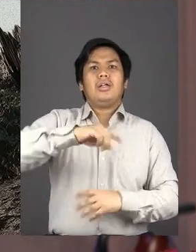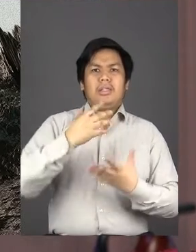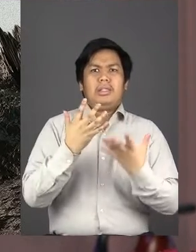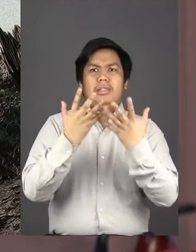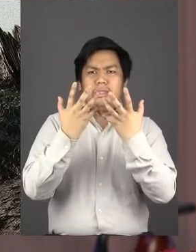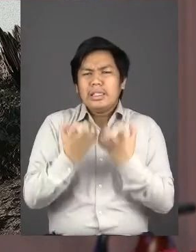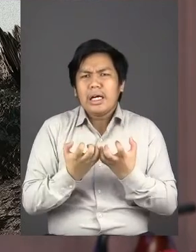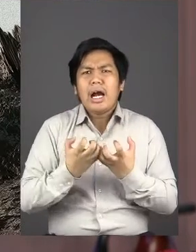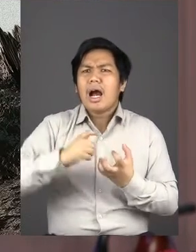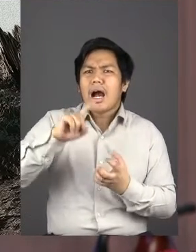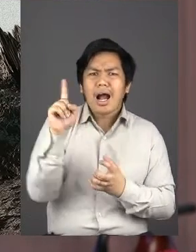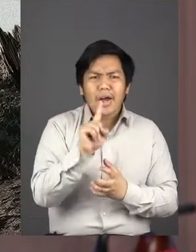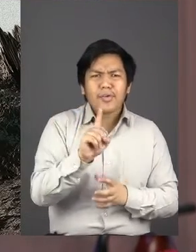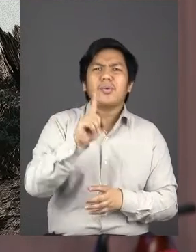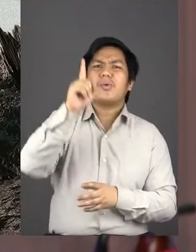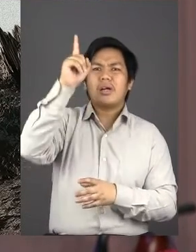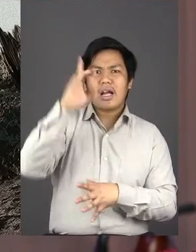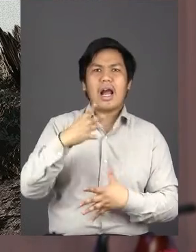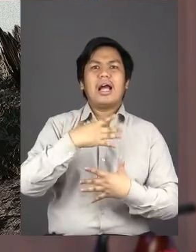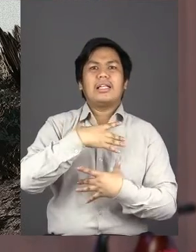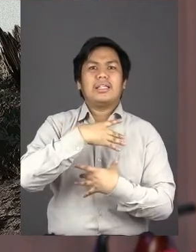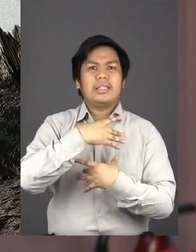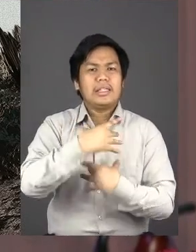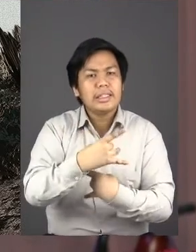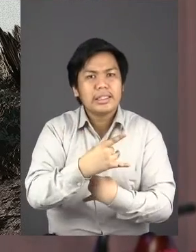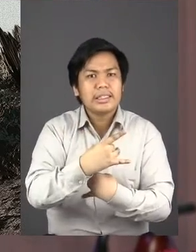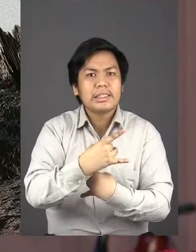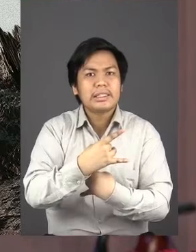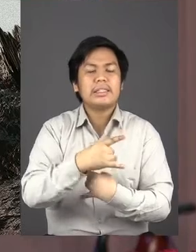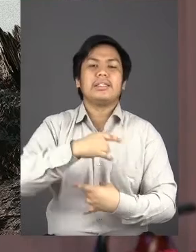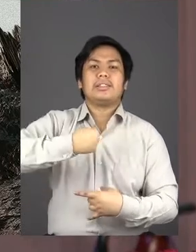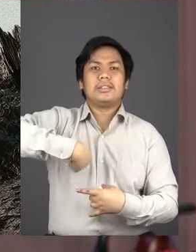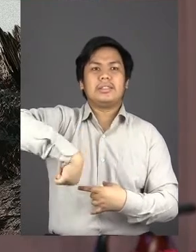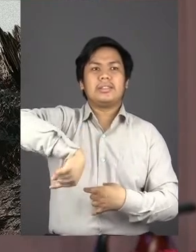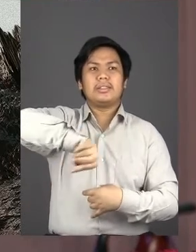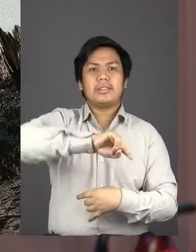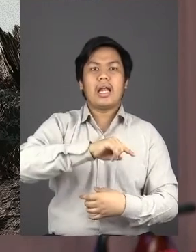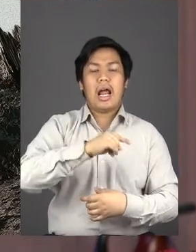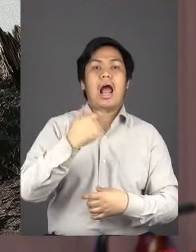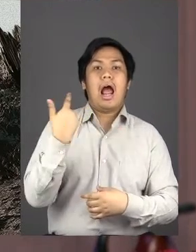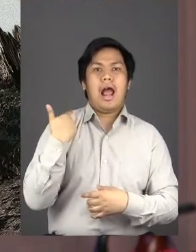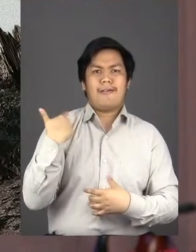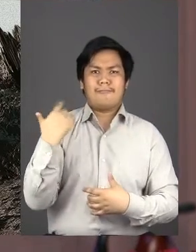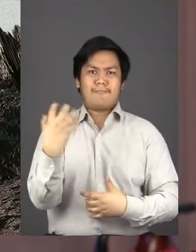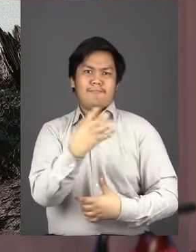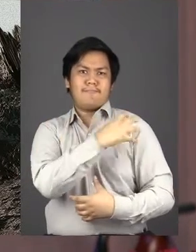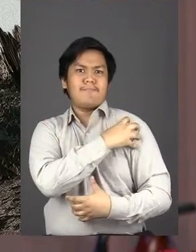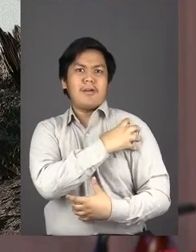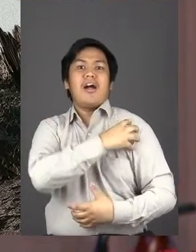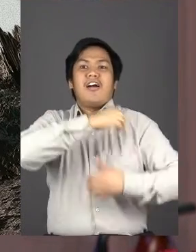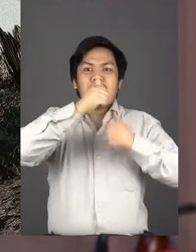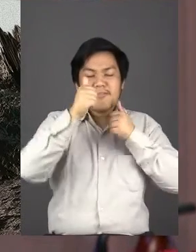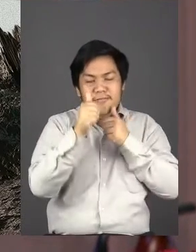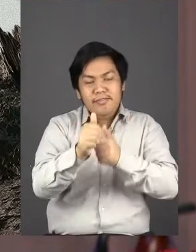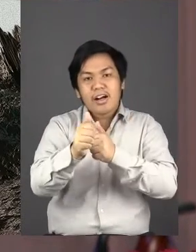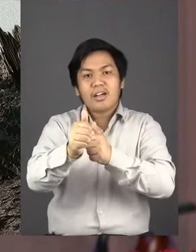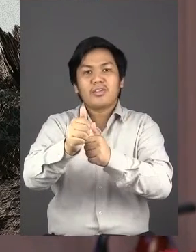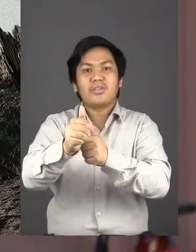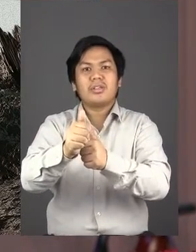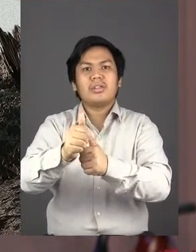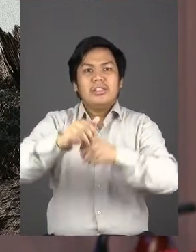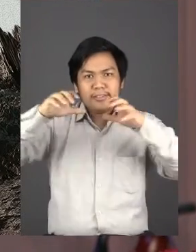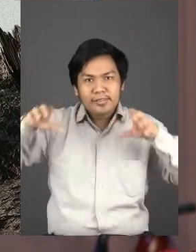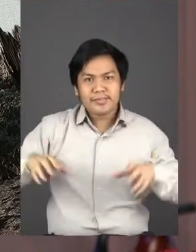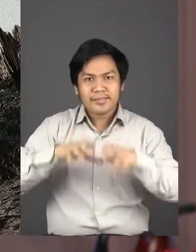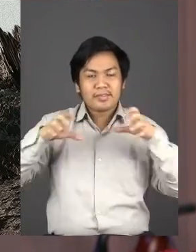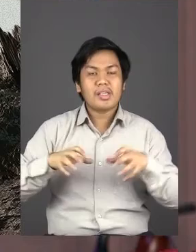na hanapin ang kagustuhan ng Diyos, at tayo ay magkakaroon ng kapangyarihan na sundin,